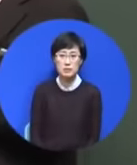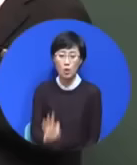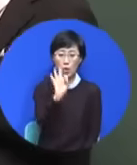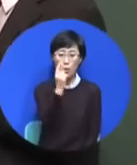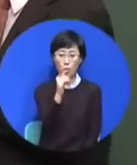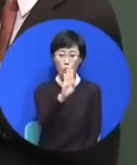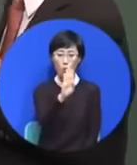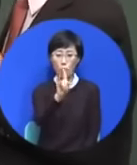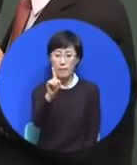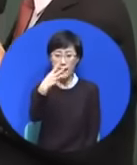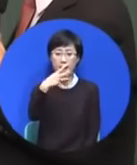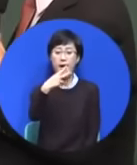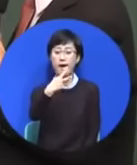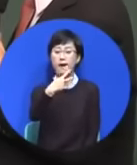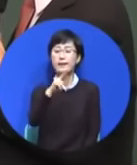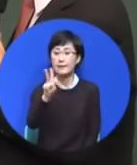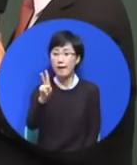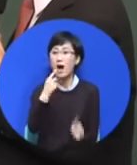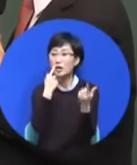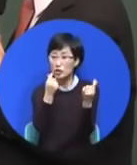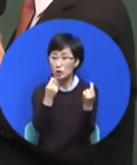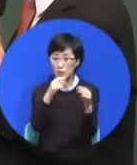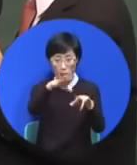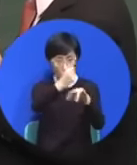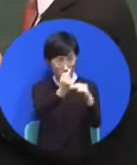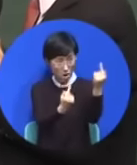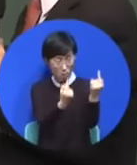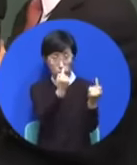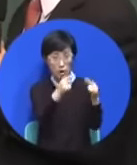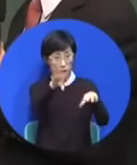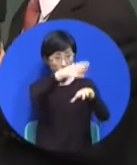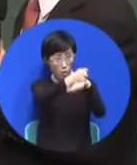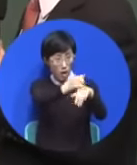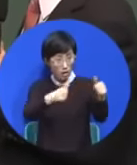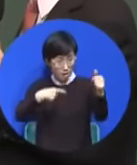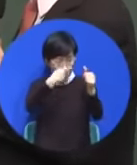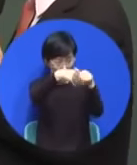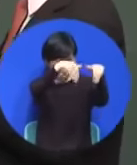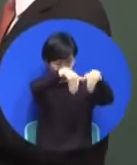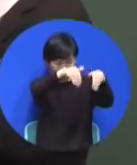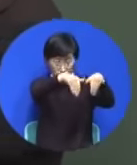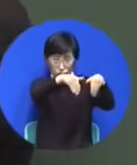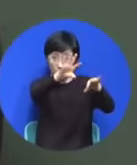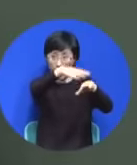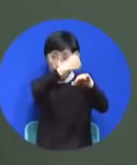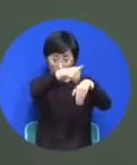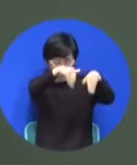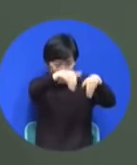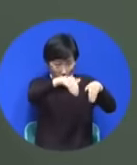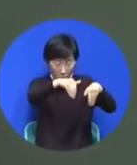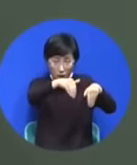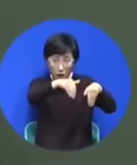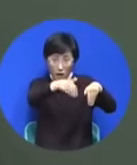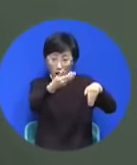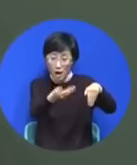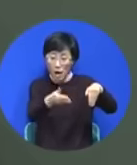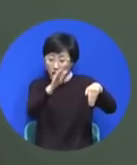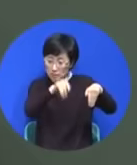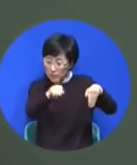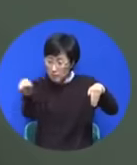바처럼 어떻게해서 오다가 말이죠 왕 신데 원수인